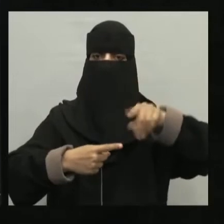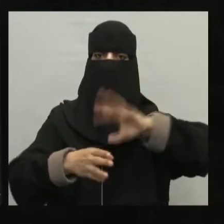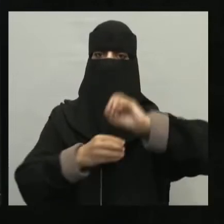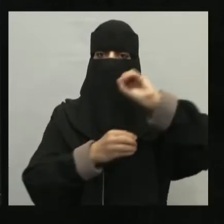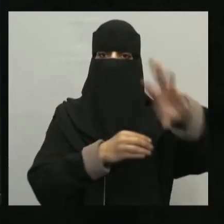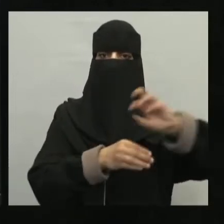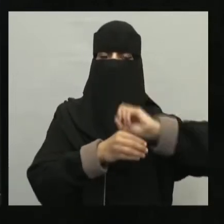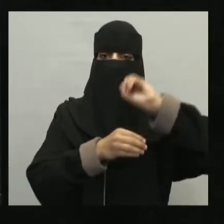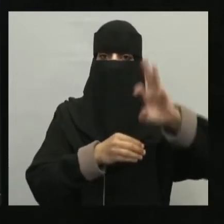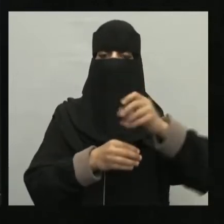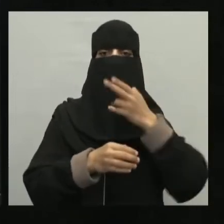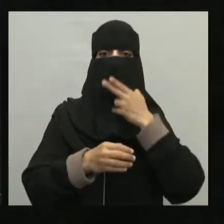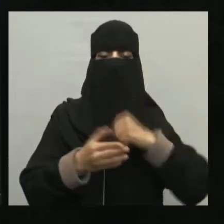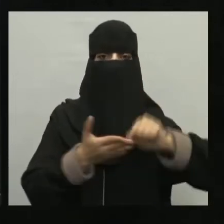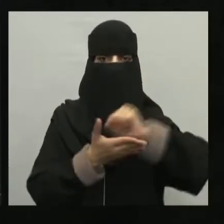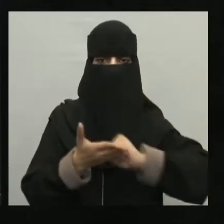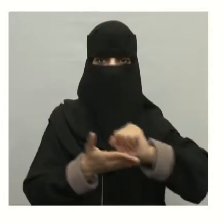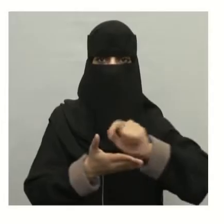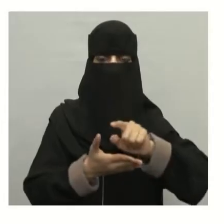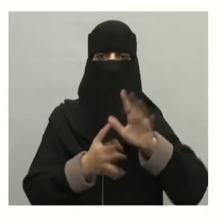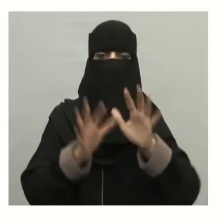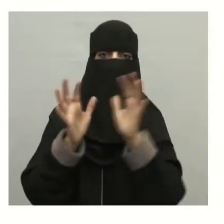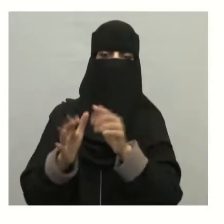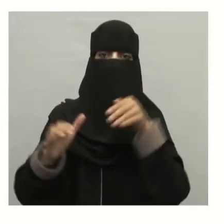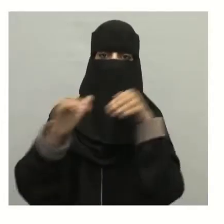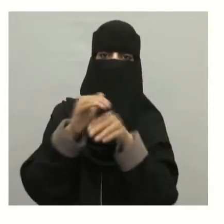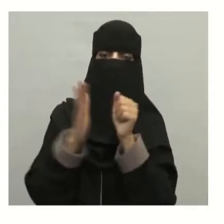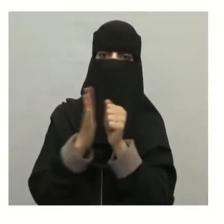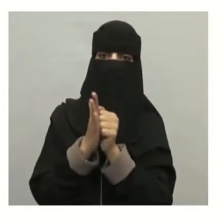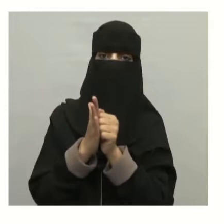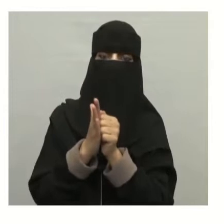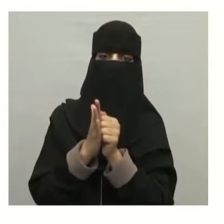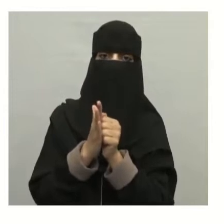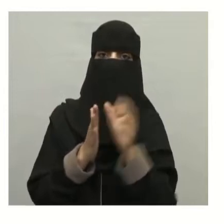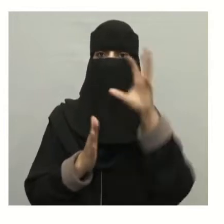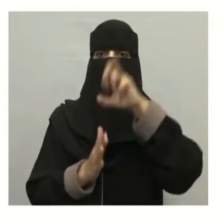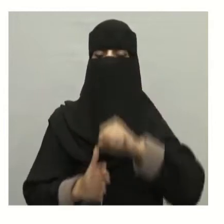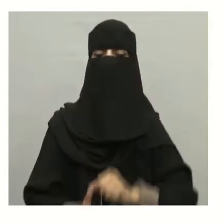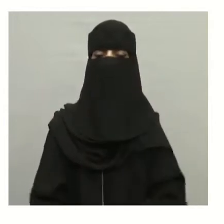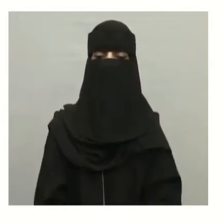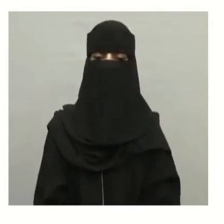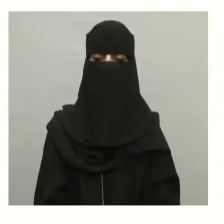إفراغها، تنظيفها وعدم وضعها داخل المنزل ليلا.